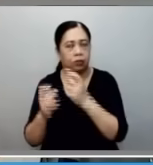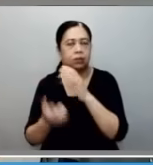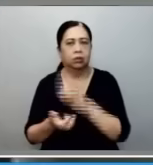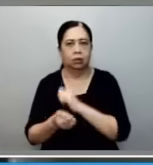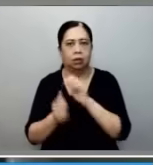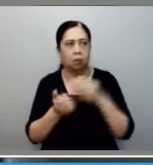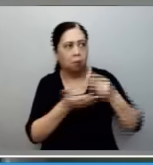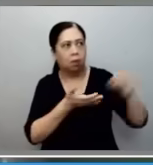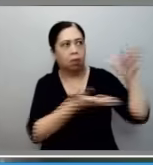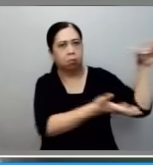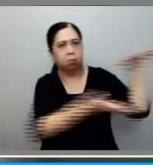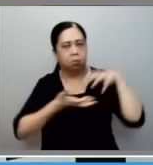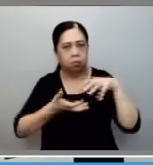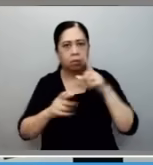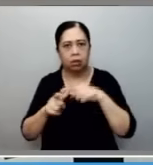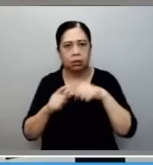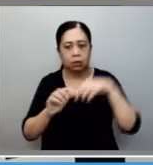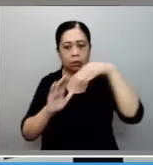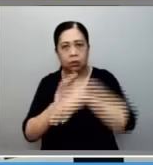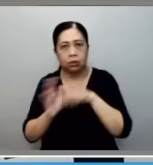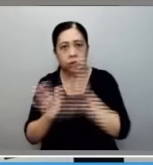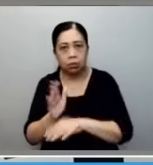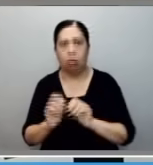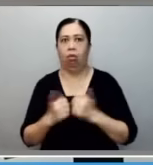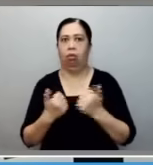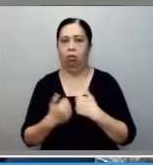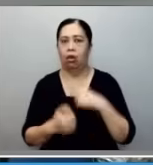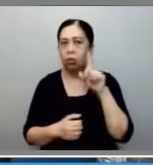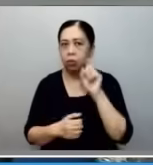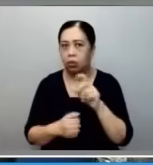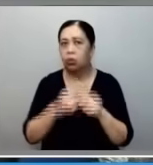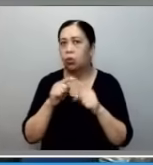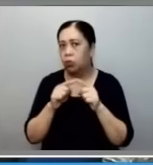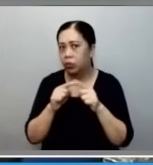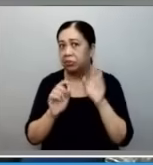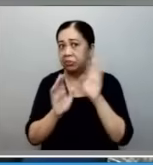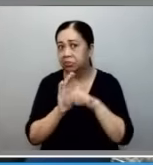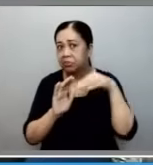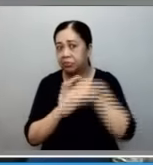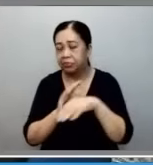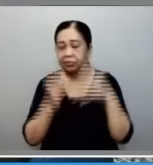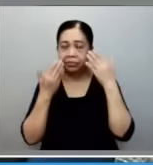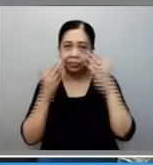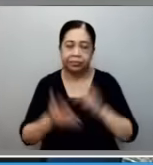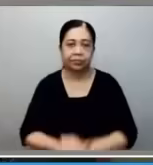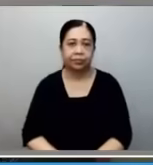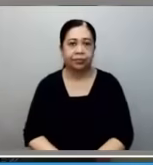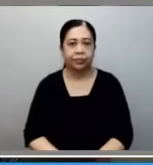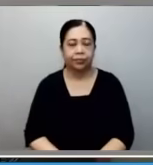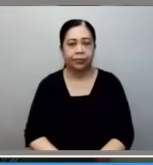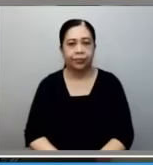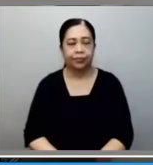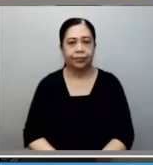ng marami at biglang bumaba ang presyo. Ang tanong lang, kailan? Nico Wahe, nagbabalita para sa GMA Integrated